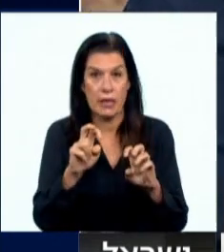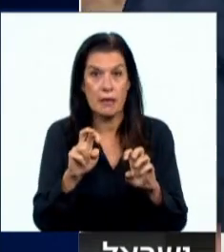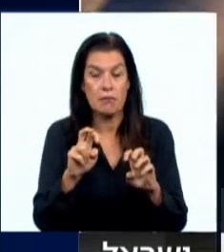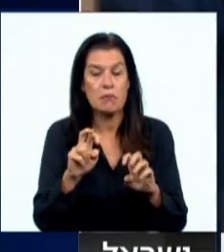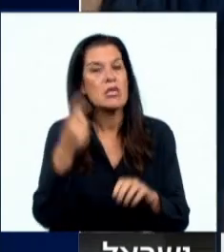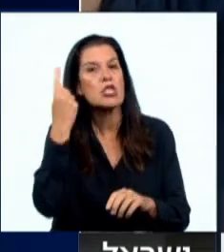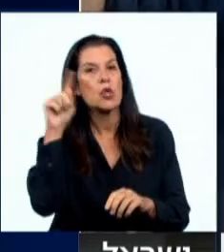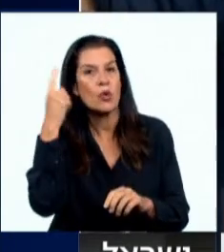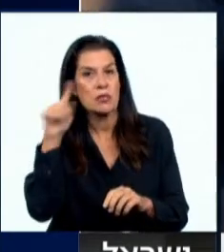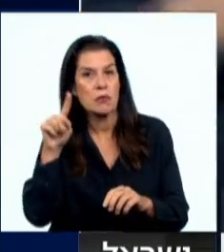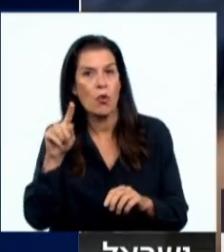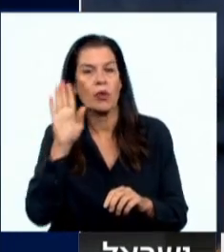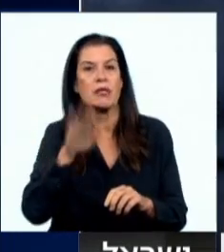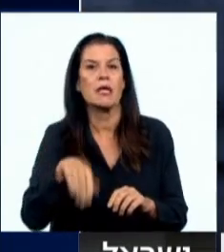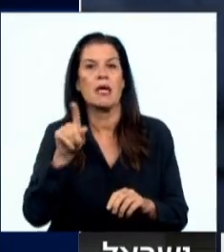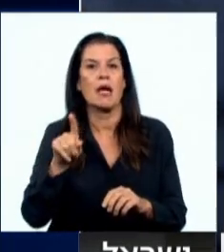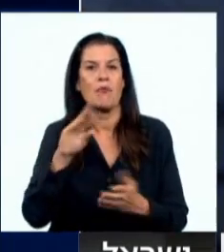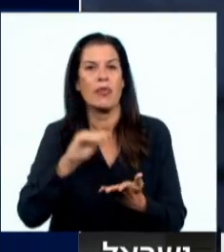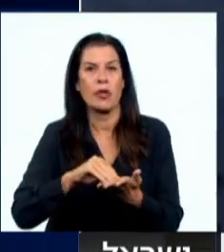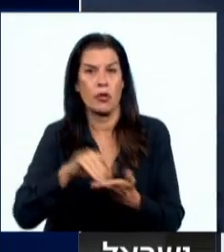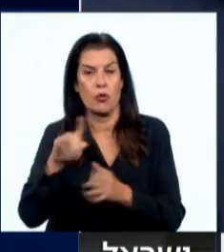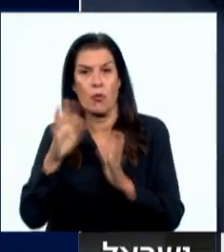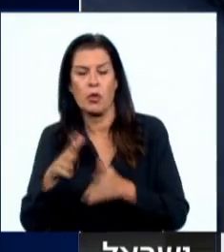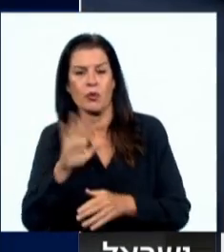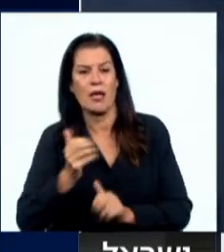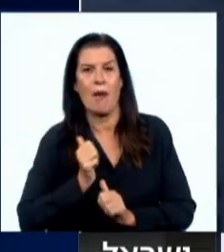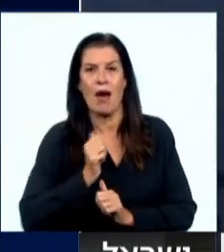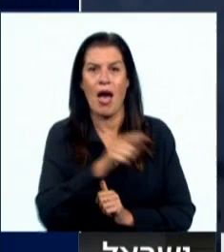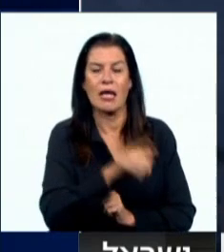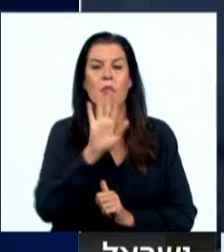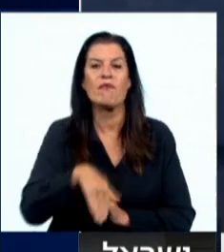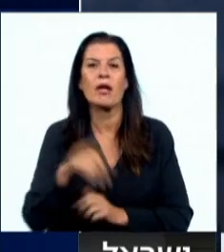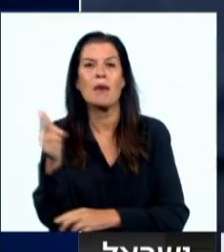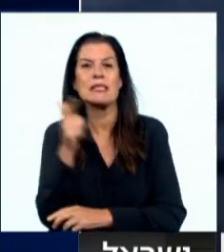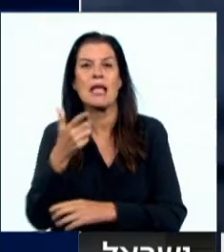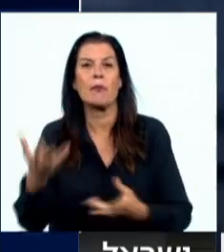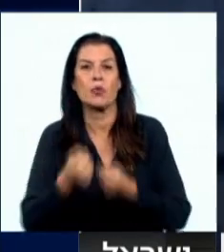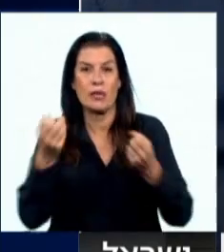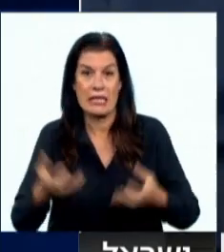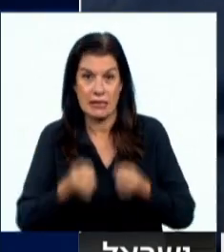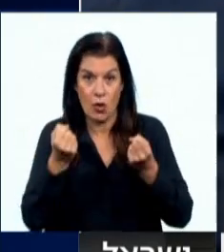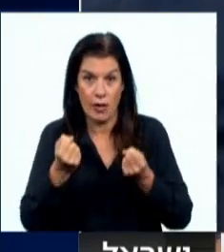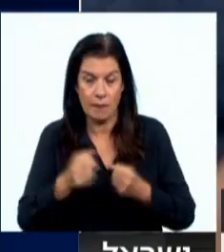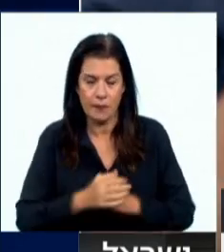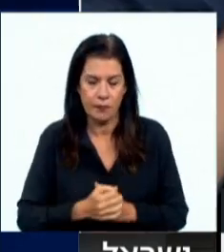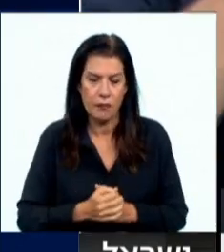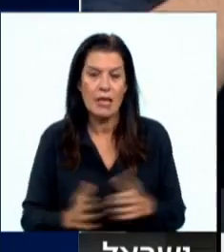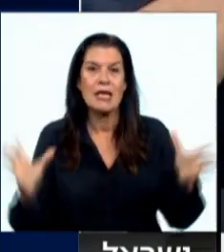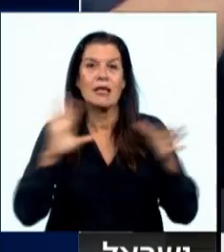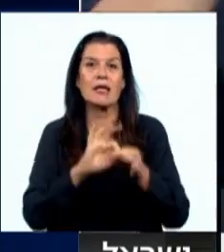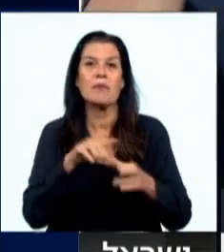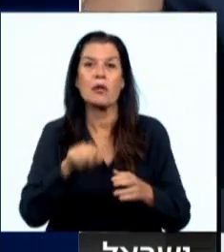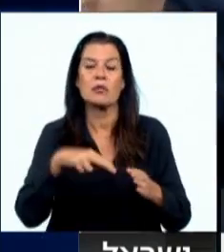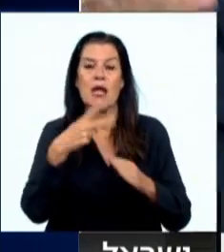המשפטי ועד לתעד חיילים ותיעוד הניצולים. עכשיו, אם נחבר את זה עם הפרויקט של המשטרה, אנחנו בסופו של דבר